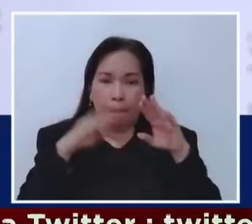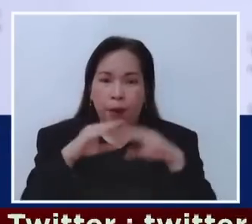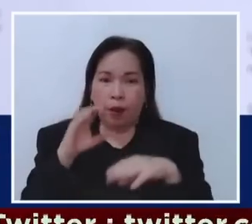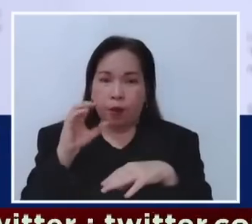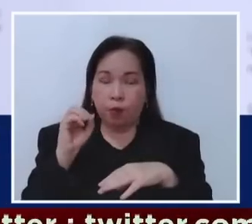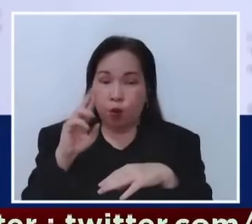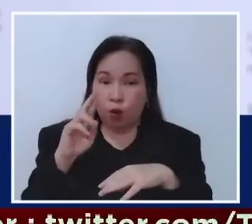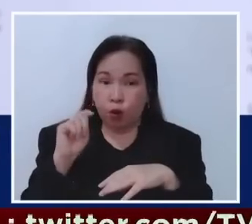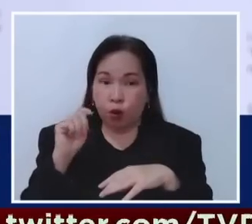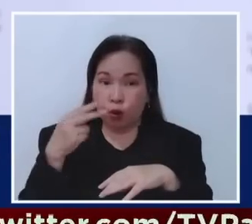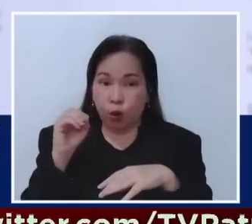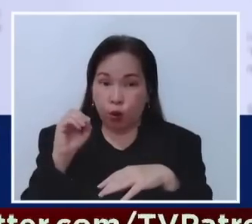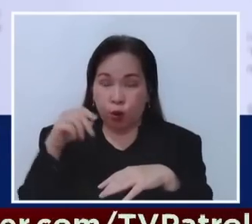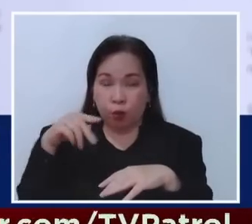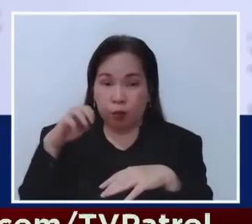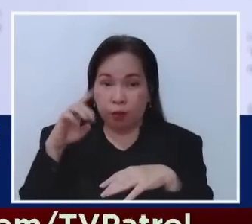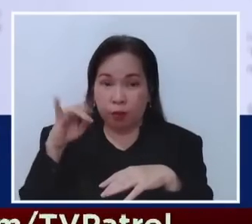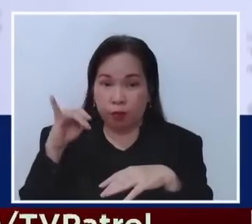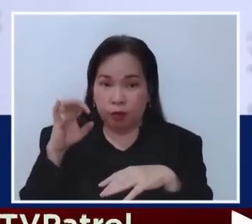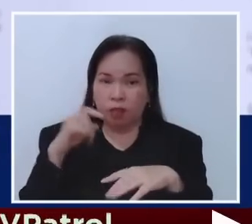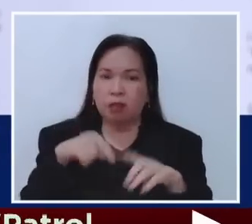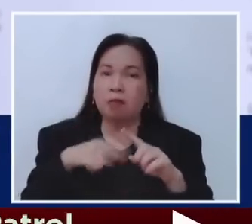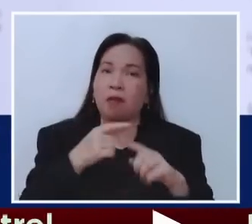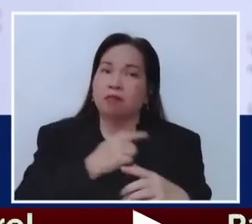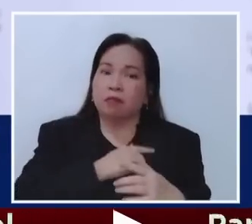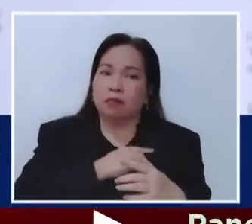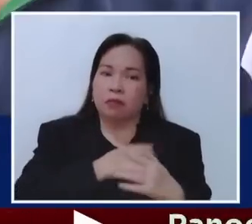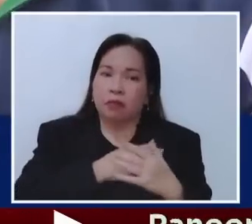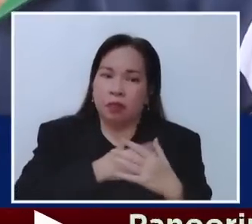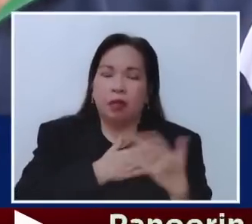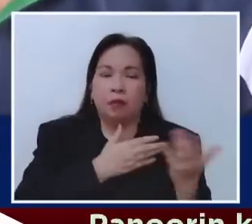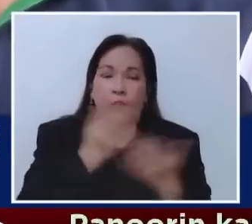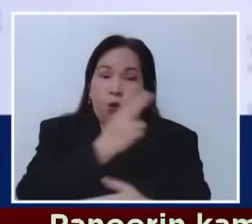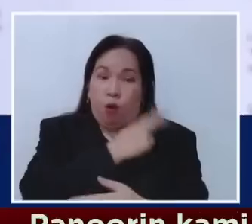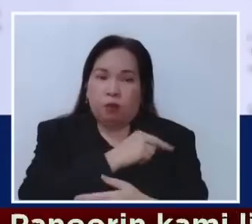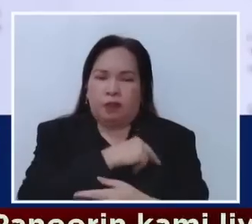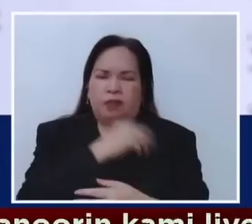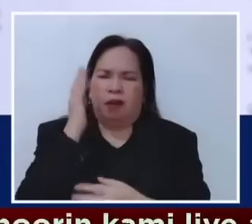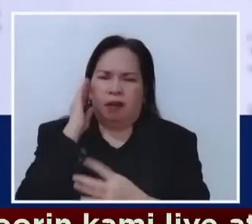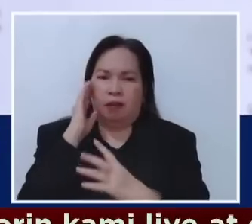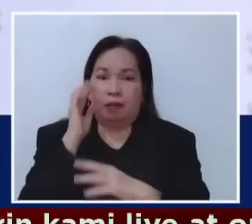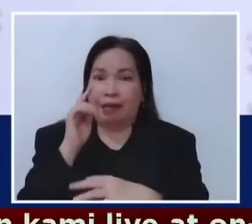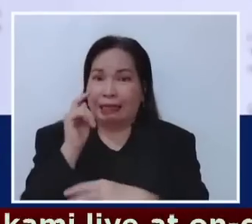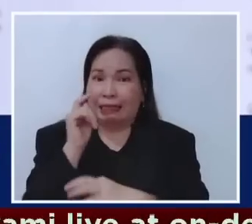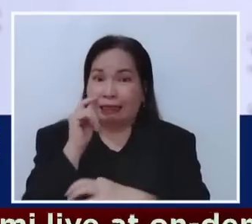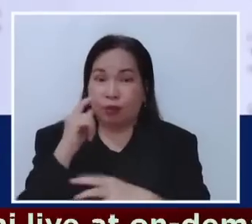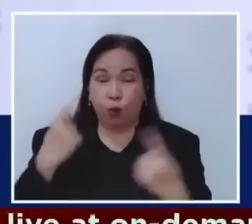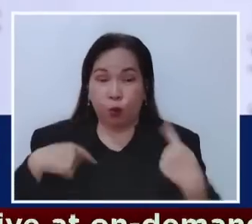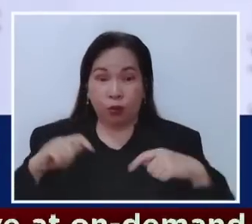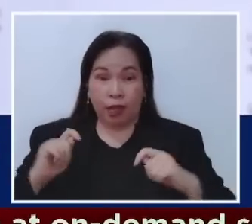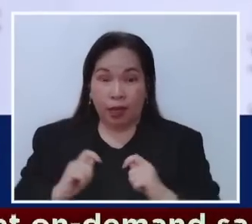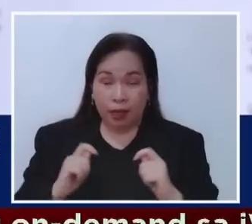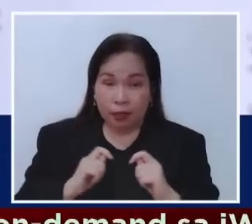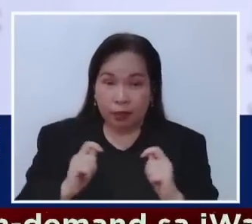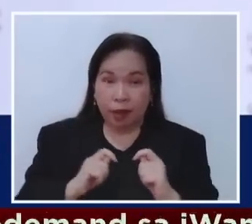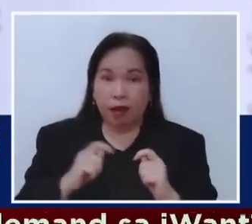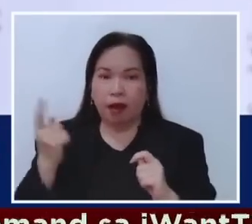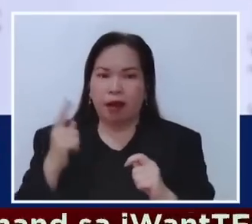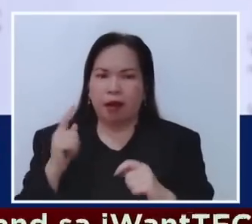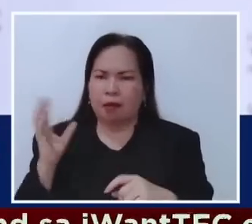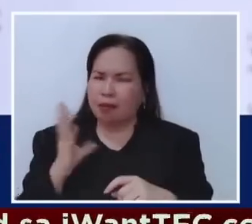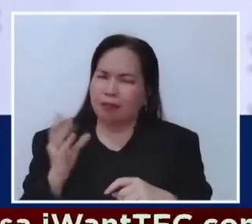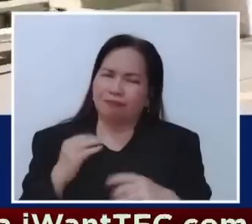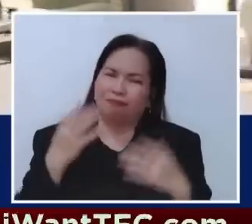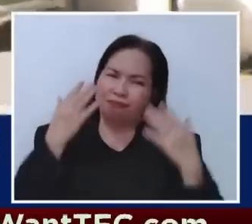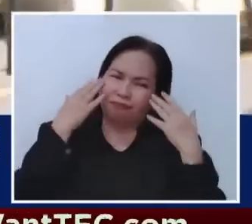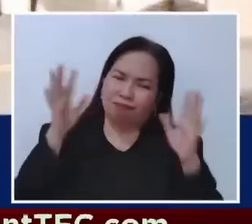kasi meron time na nagpapalpitate yung heart, tinakbo talaga yan sa ospital. Tagaytay and other mga escapade na yan sa Batangas, hindi ko talaga alam kung nangyari